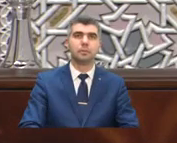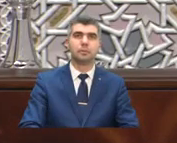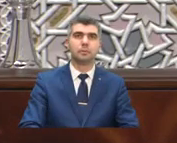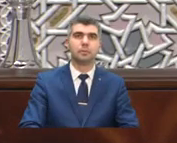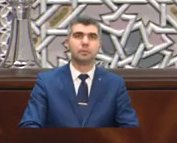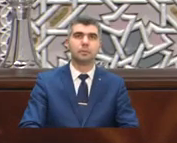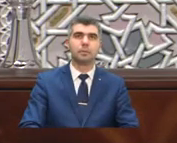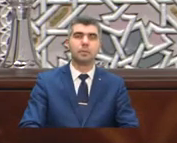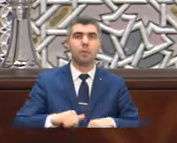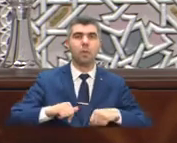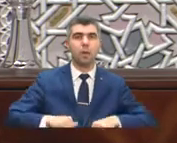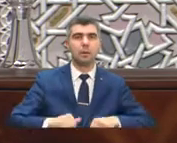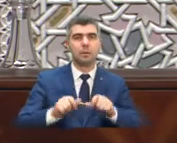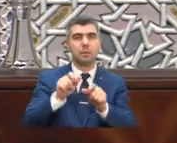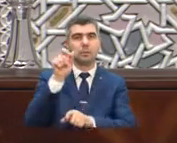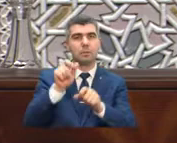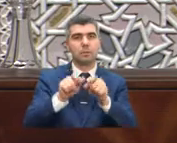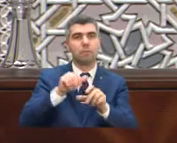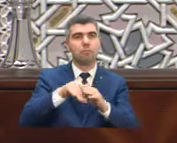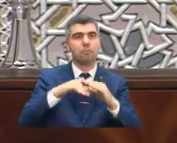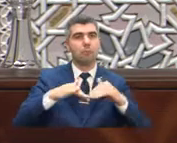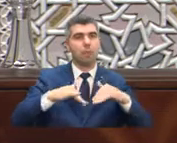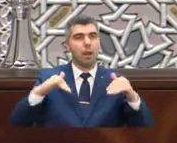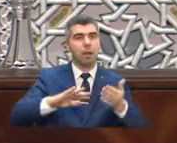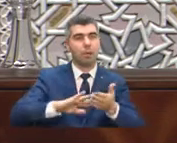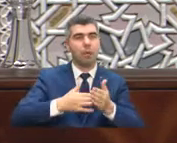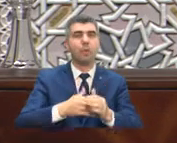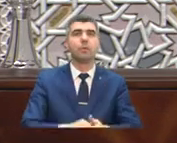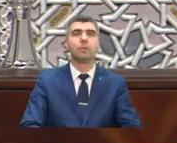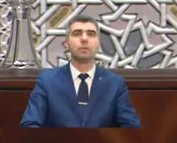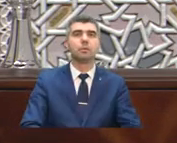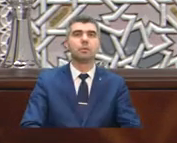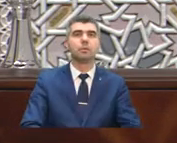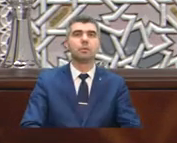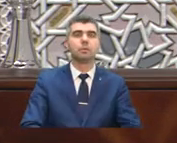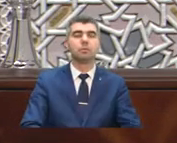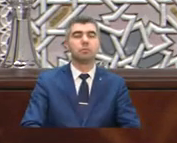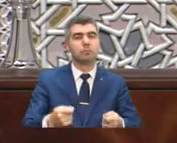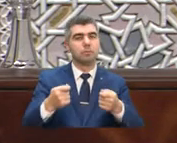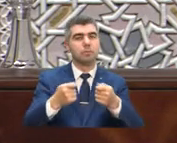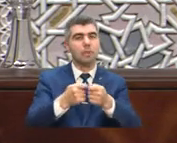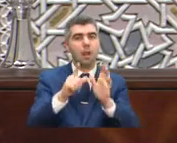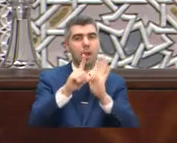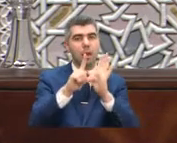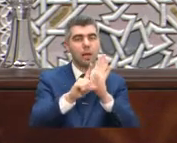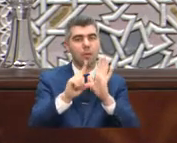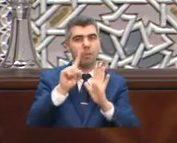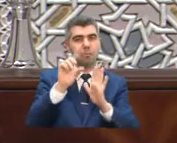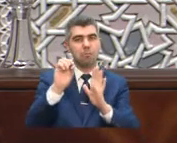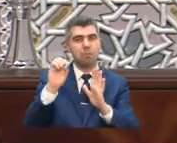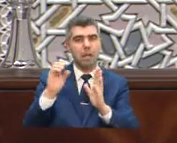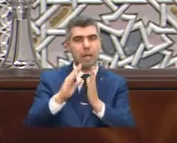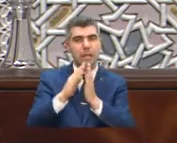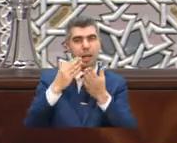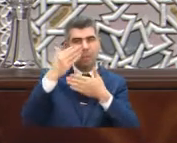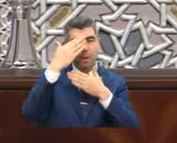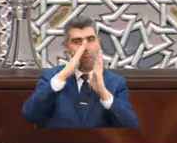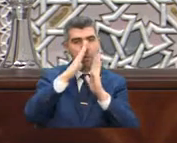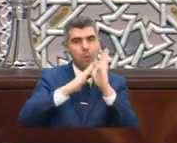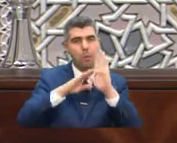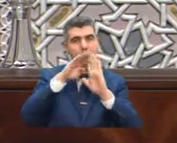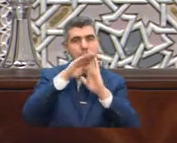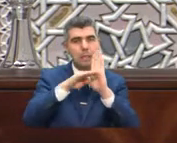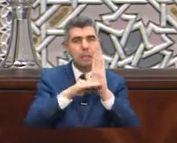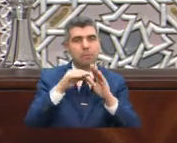السيد الوزير، السيدات والسادة النواب المحترمون، طبقا للفصل 100 من الدستور وعملا بمقتضيات النظام الداخلي